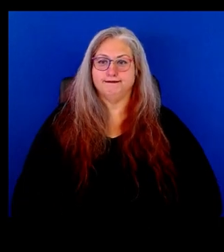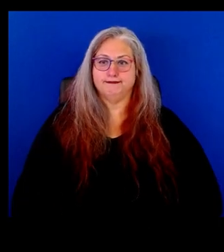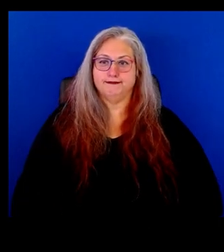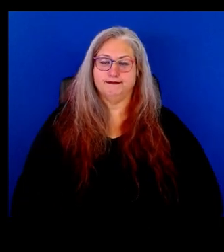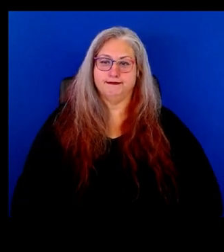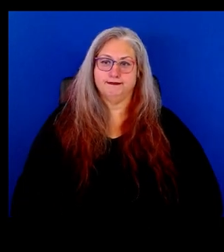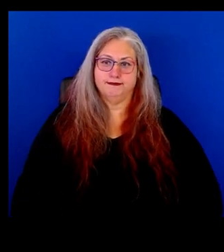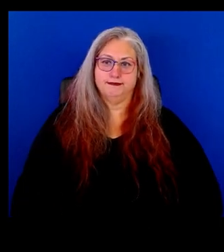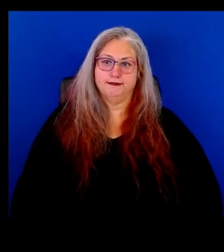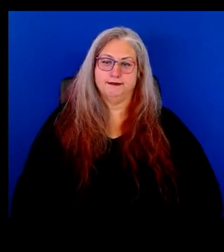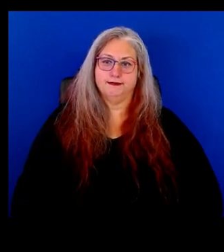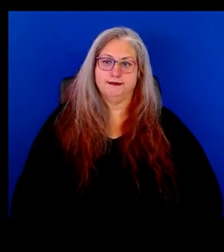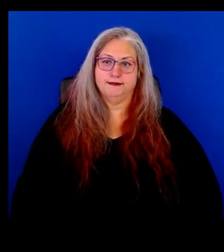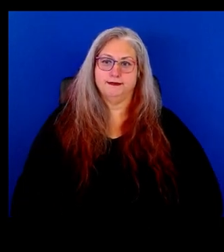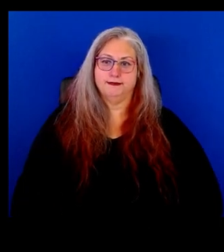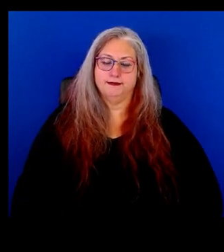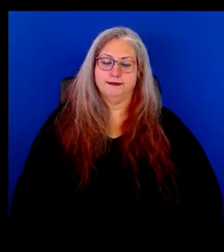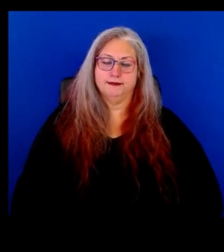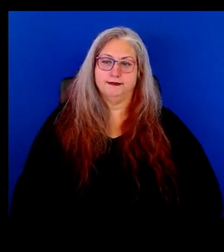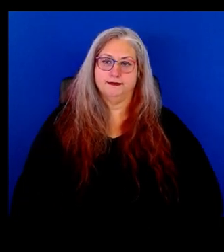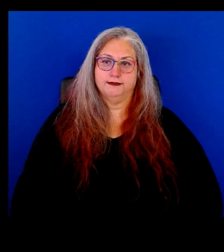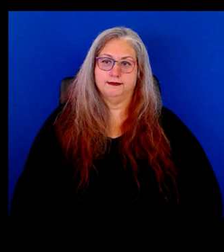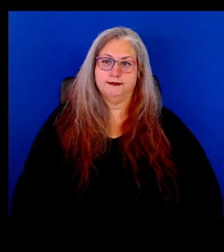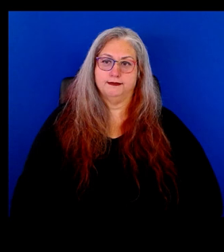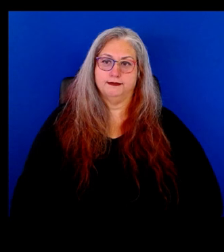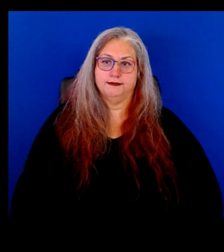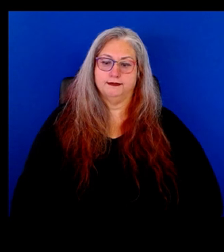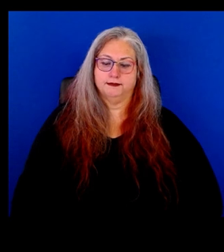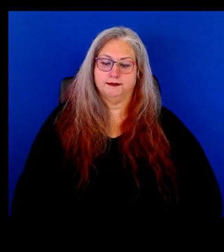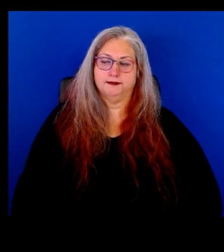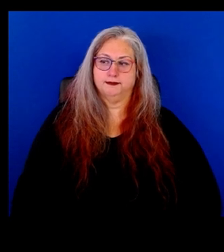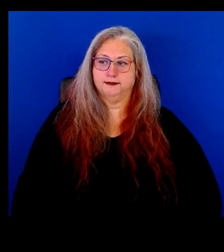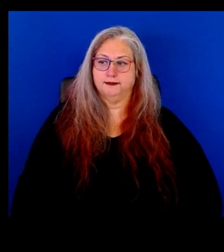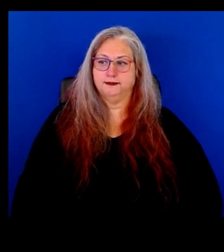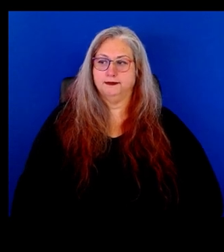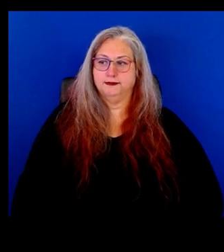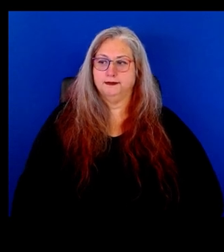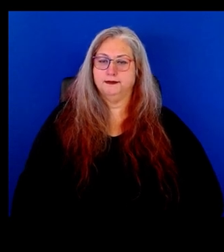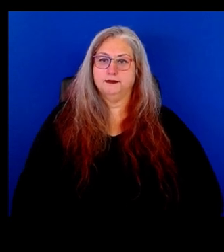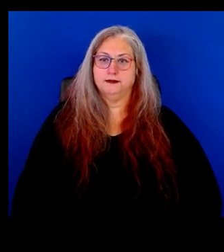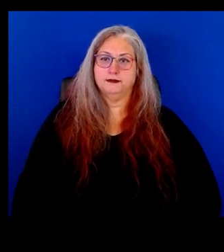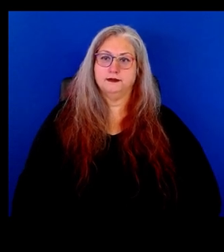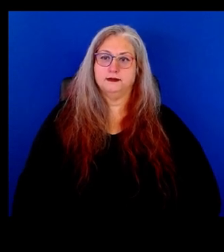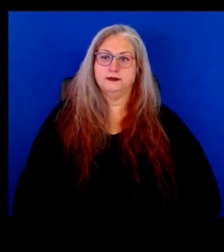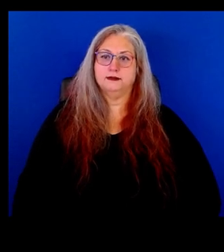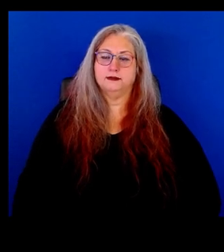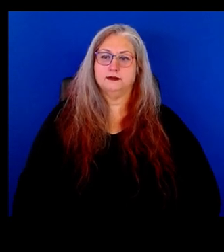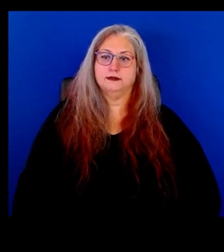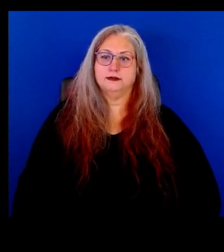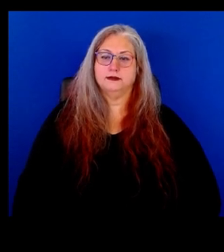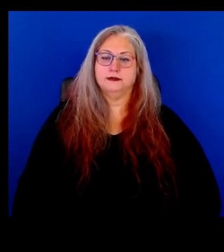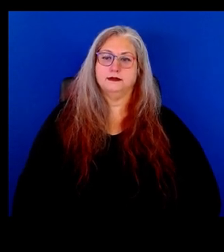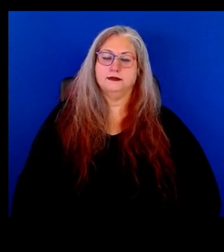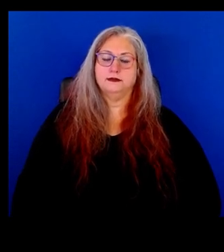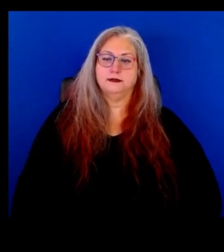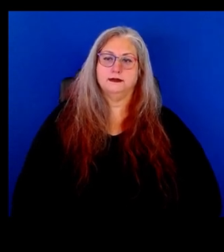طبعا كان يعني أول ما وصلنا مصر حاولنا نتواصل مع الشخص اللي طلبنا إنه نتأجر